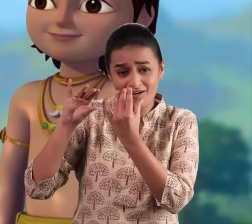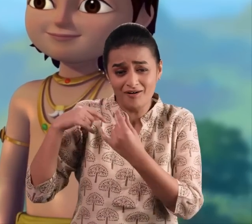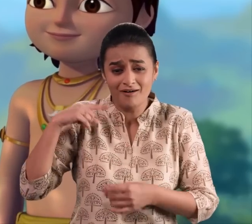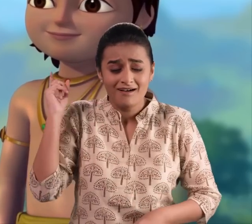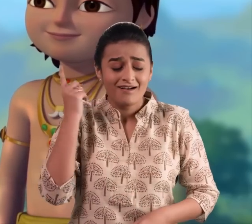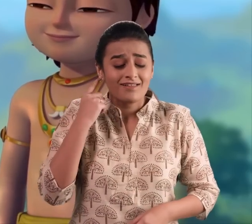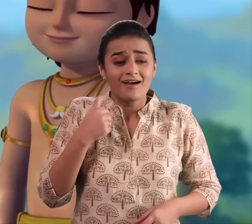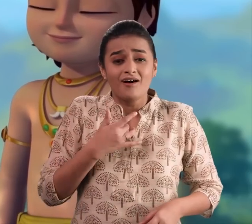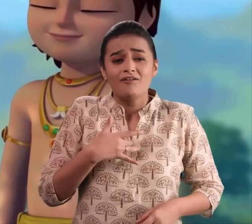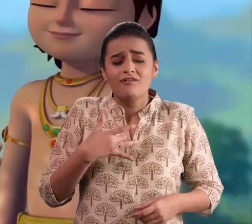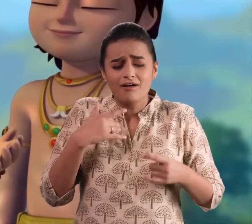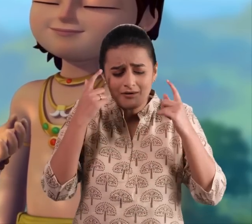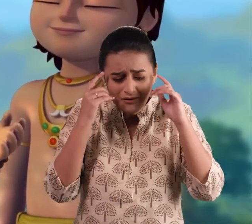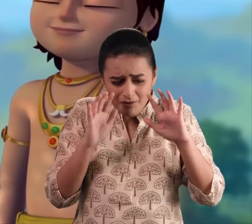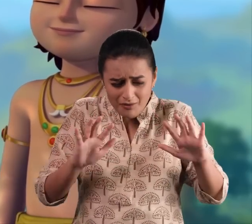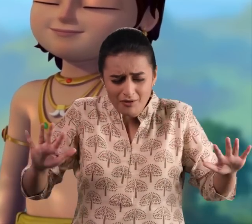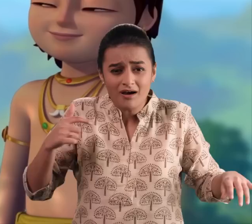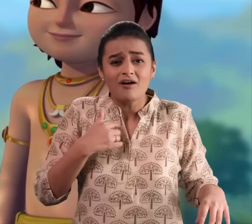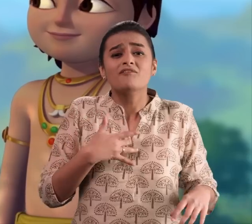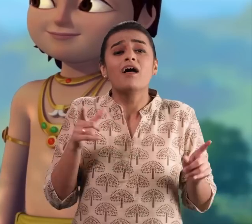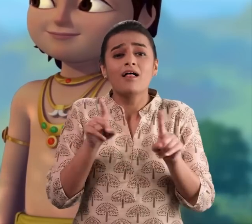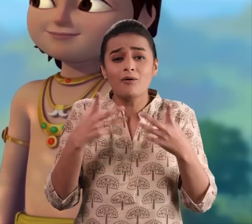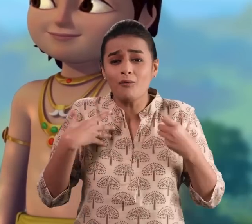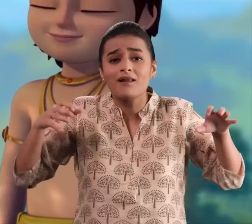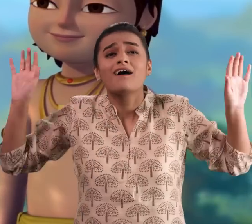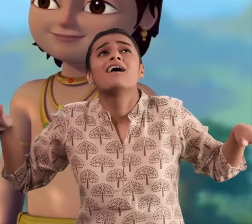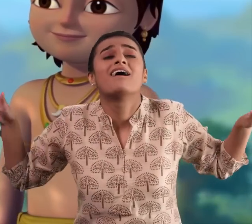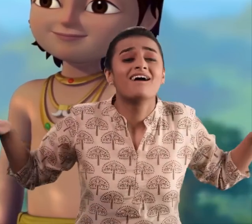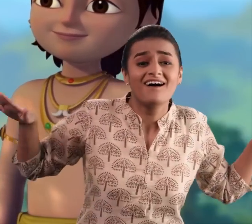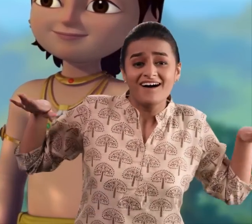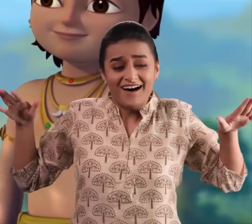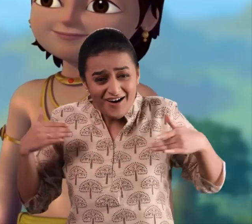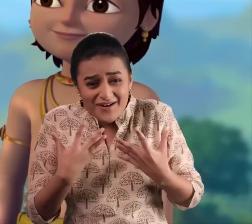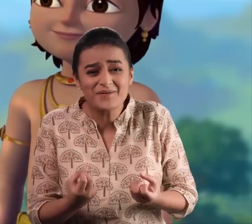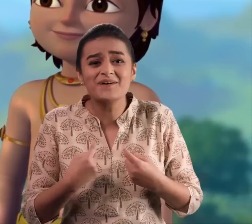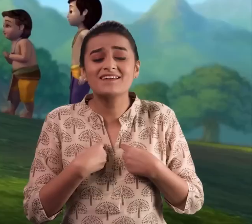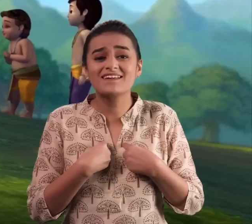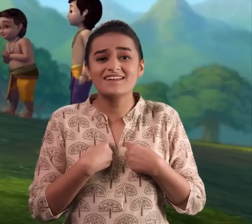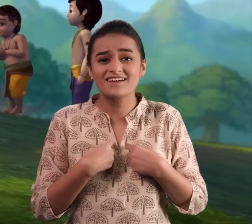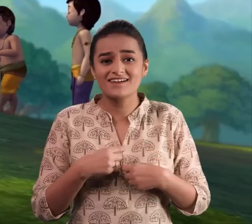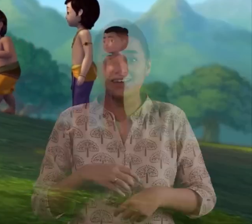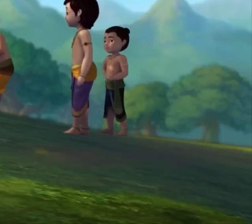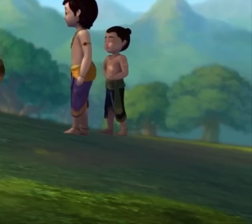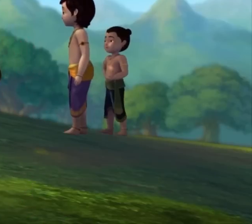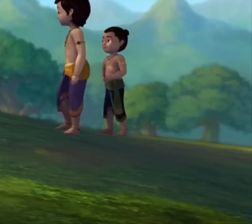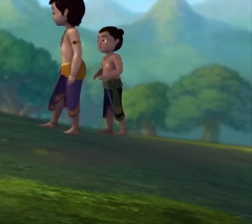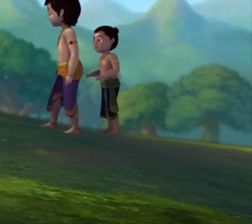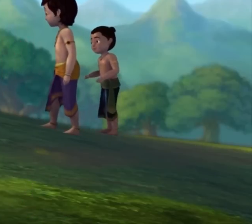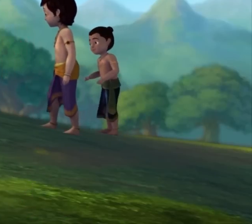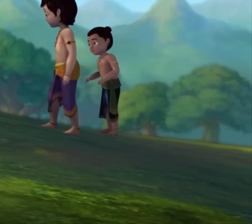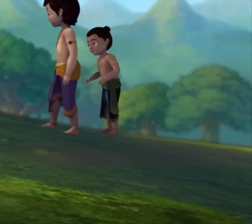तुम्हारी बांसुरी सुनकर मन ऐसे हल्का हो गया है कृष्णा कि मैं पंछी बनकर उड़ना चाहता हूँ।